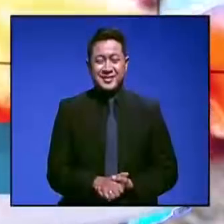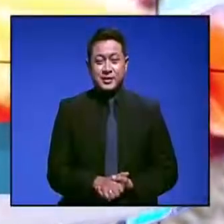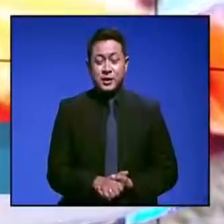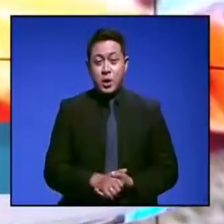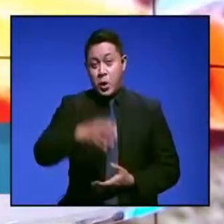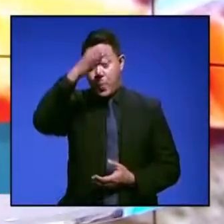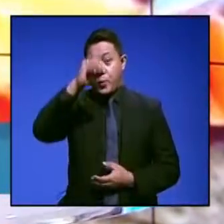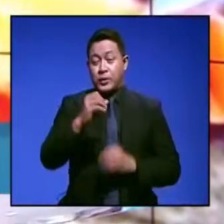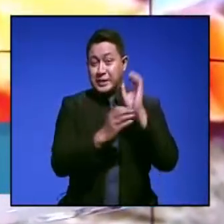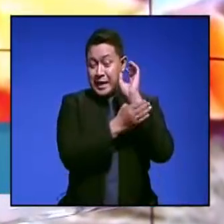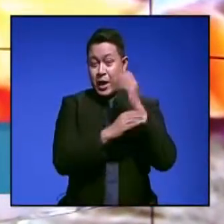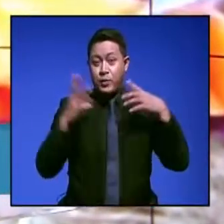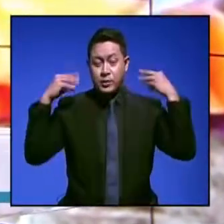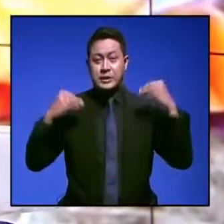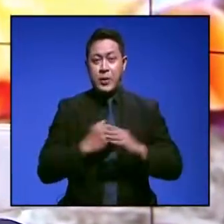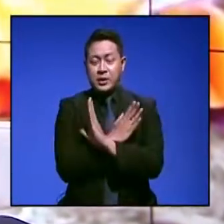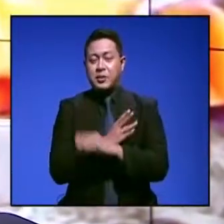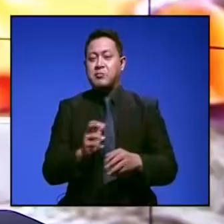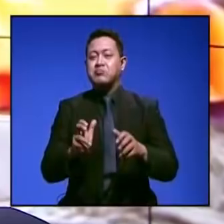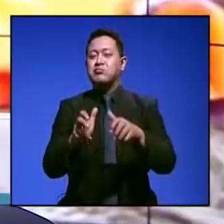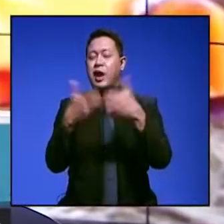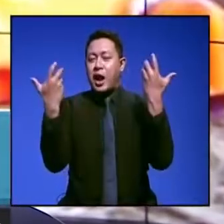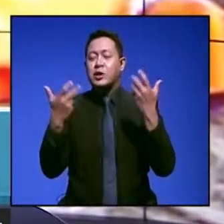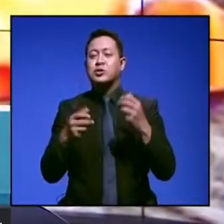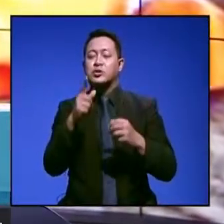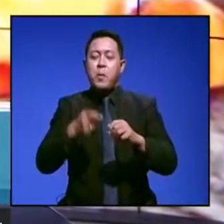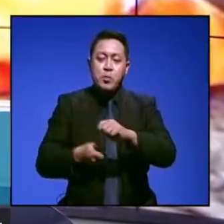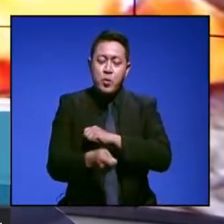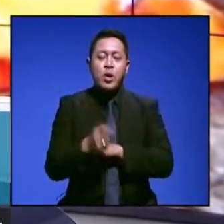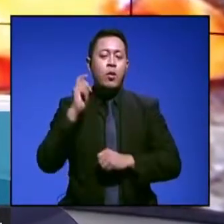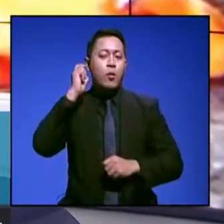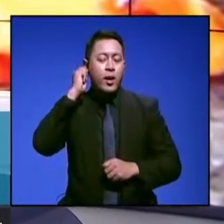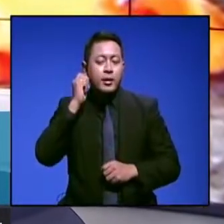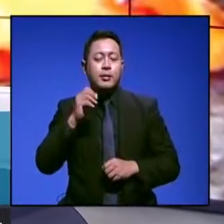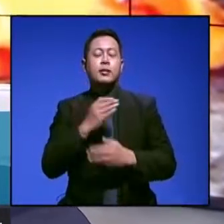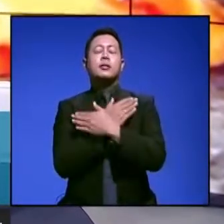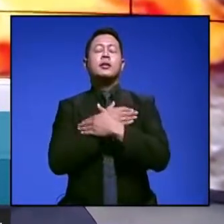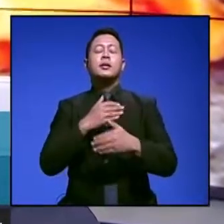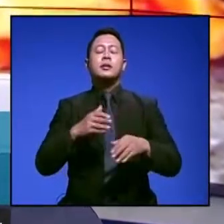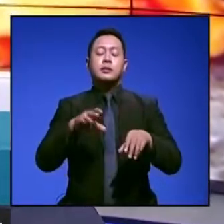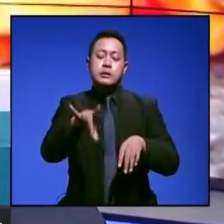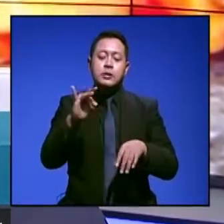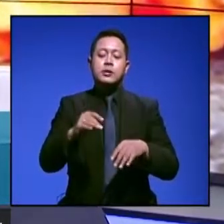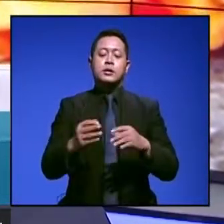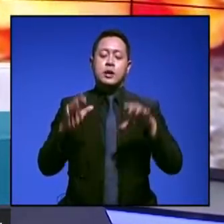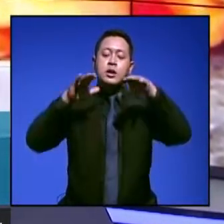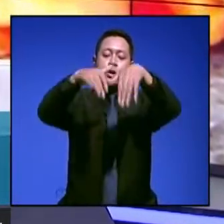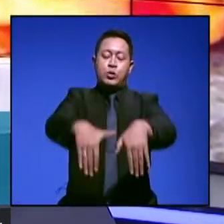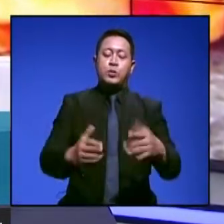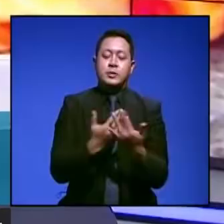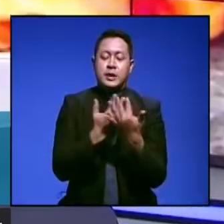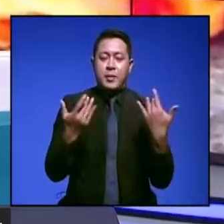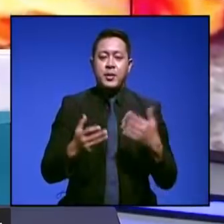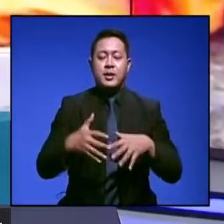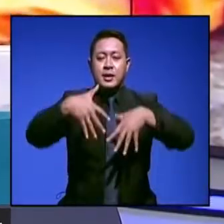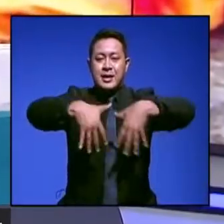Pemirsa, Polres Ngawi, Jawa Timur mengungkap kasus pembunuhan seorang wanita yang jasadnya ditemukan tertutup jerami di kandang sapi.